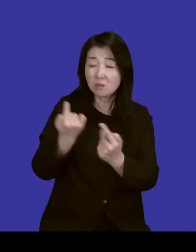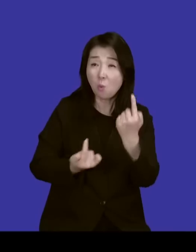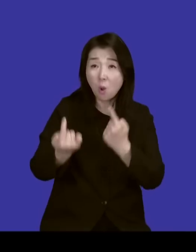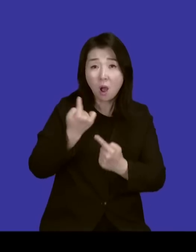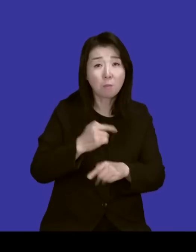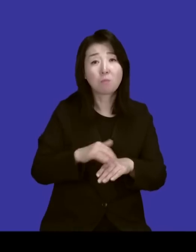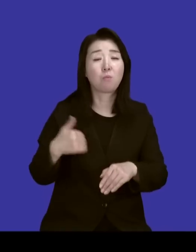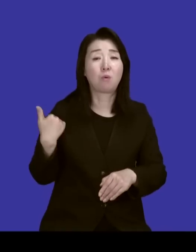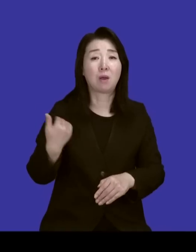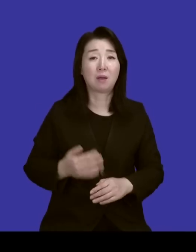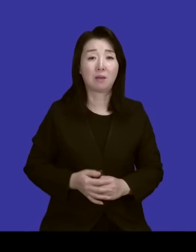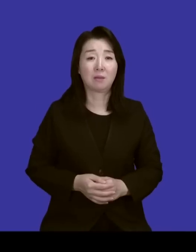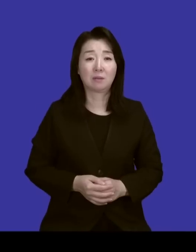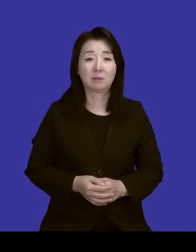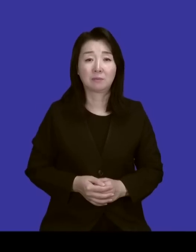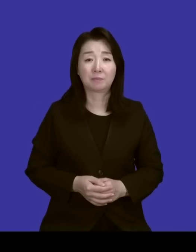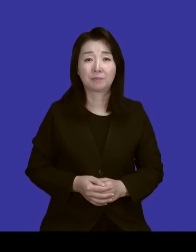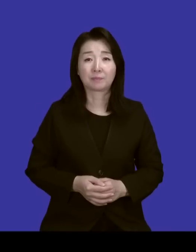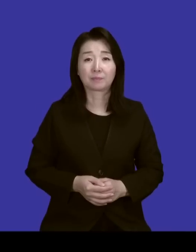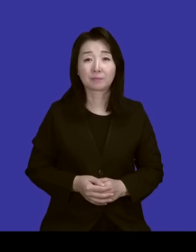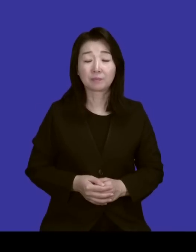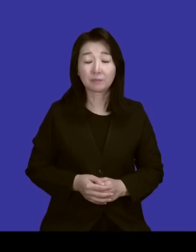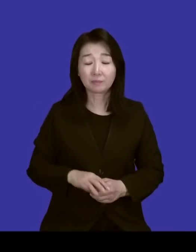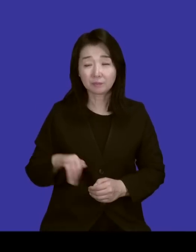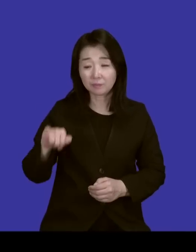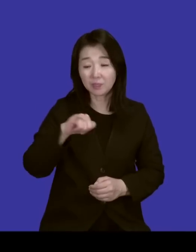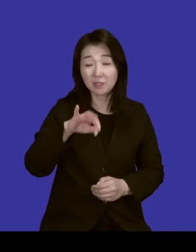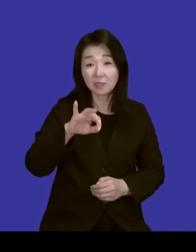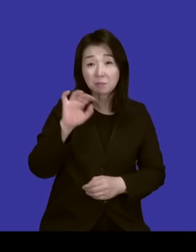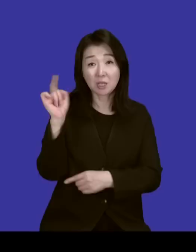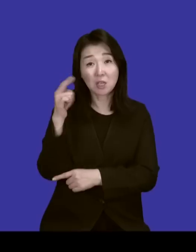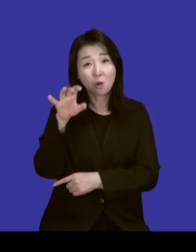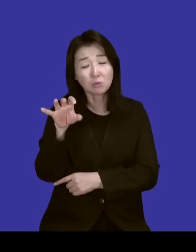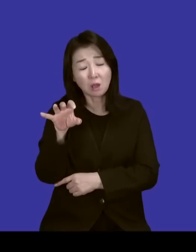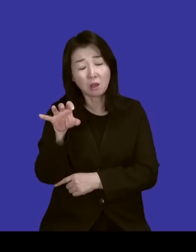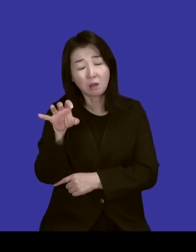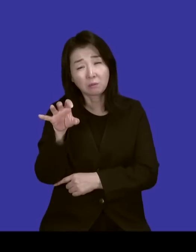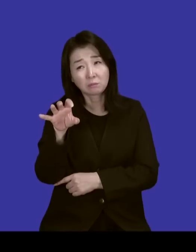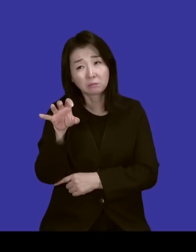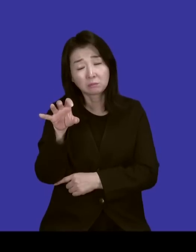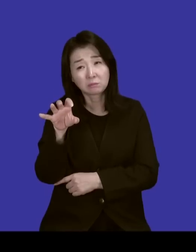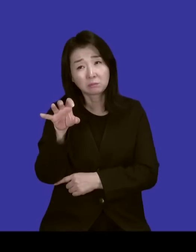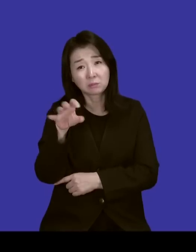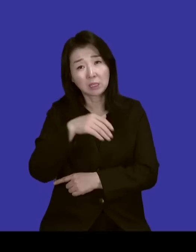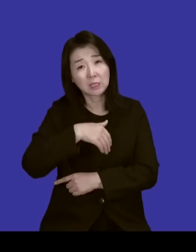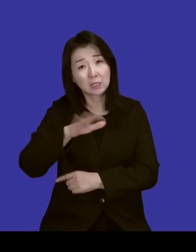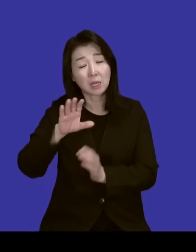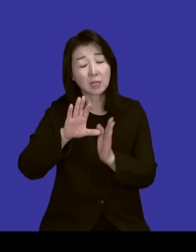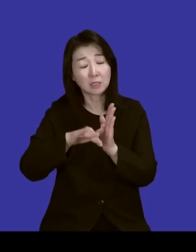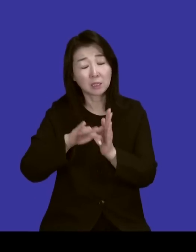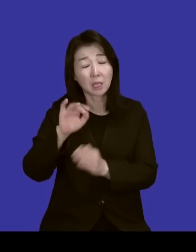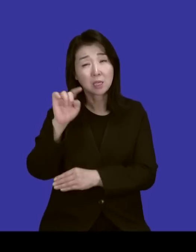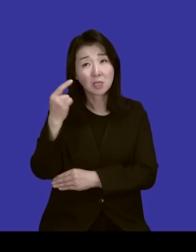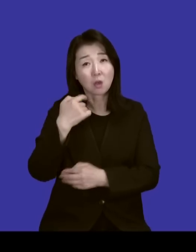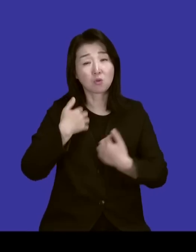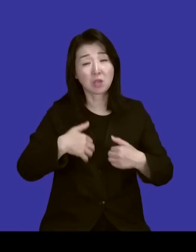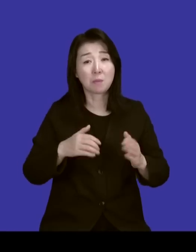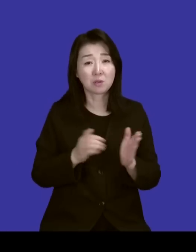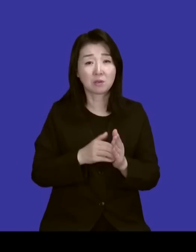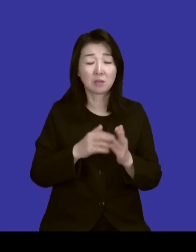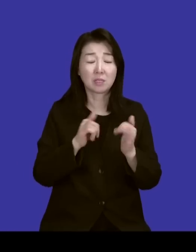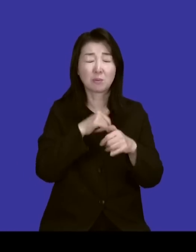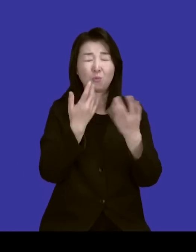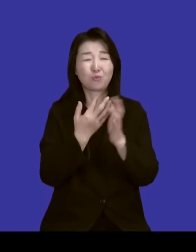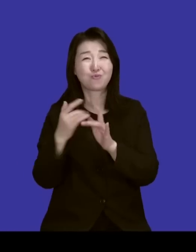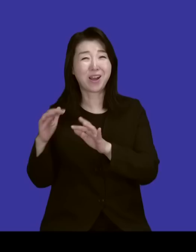제가 잠실 그 야구장 곁을 저녁에 이렇게 지나가는데 야구 게임이 끝난 모양이에요. 사람들이 와